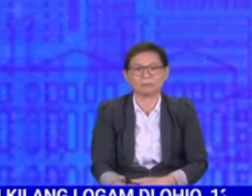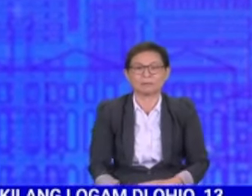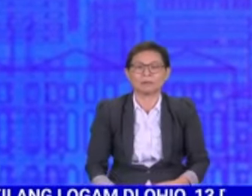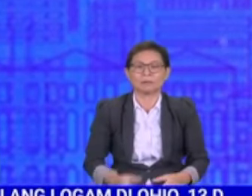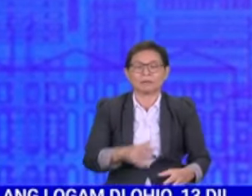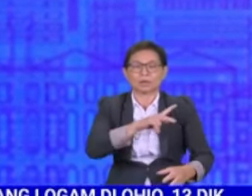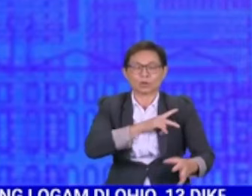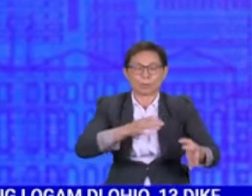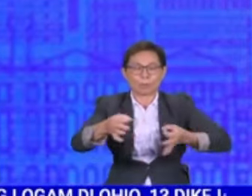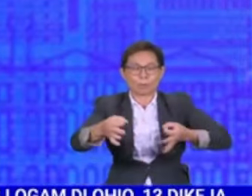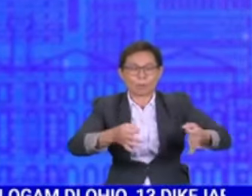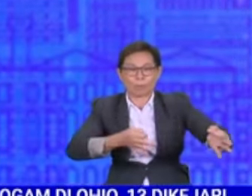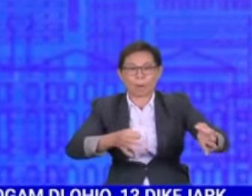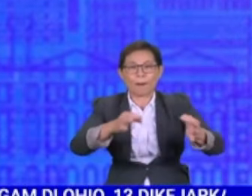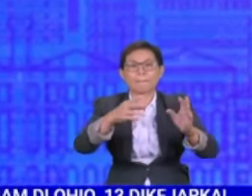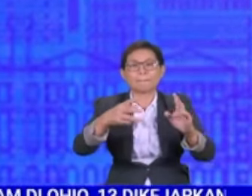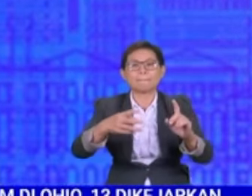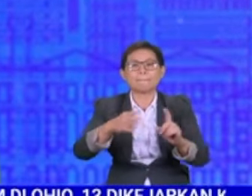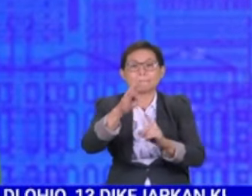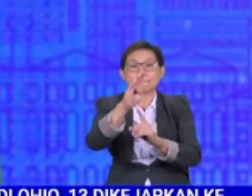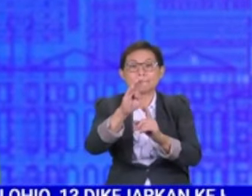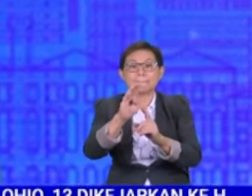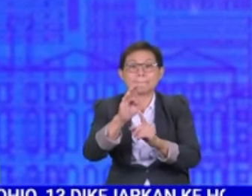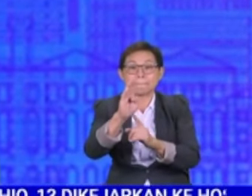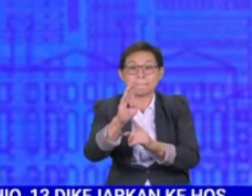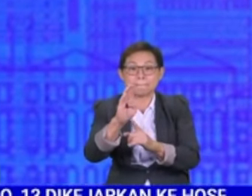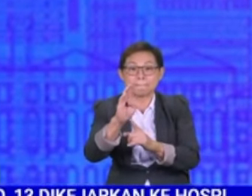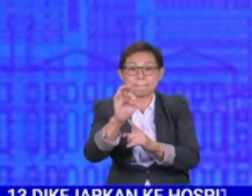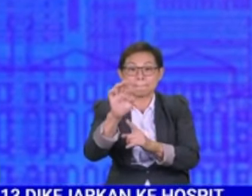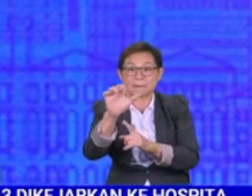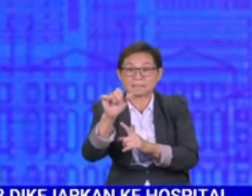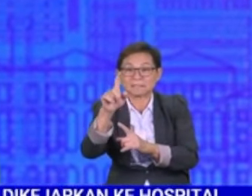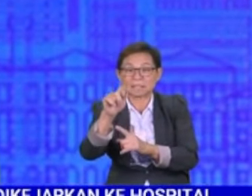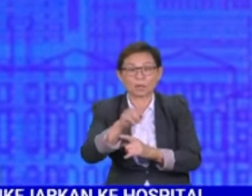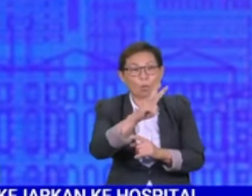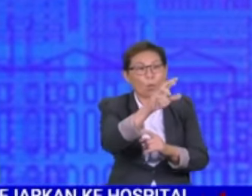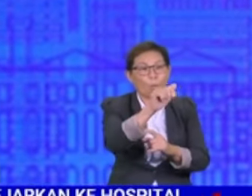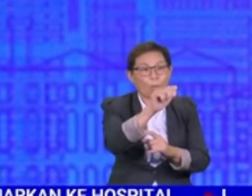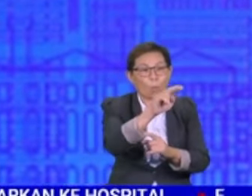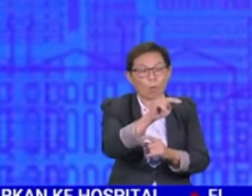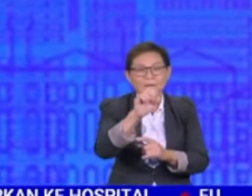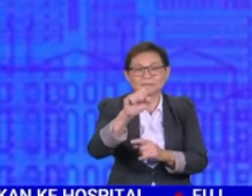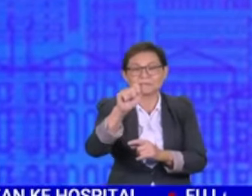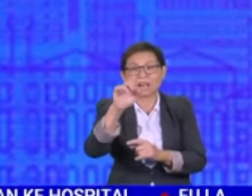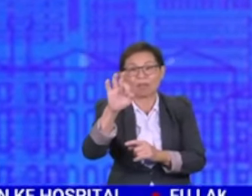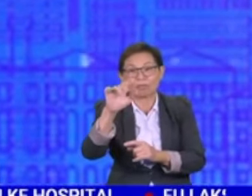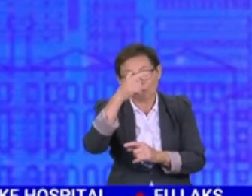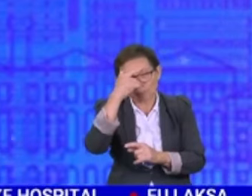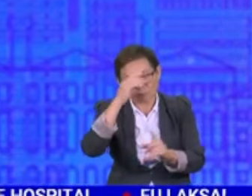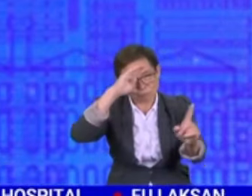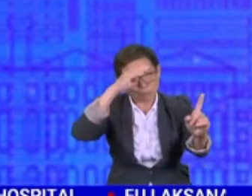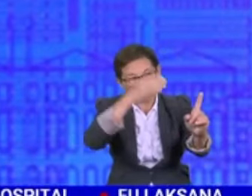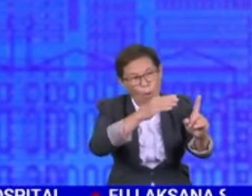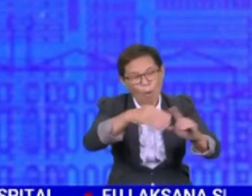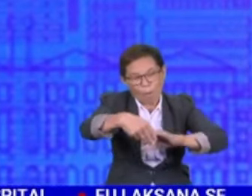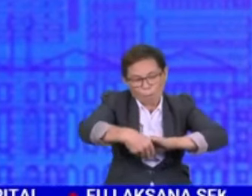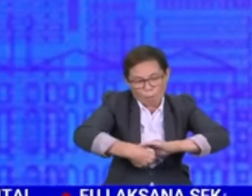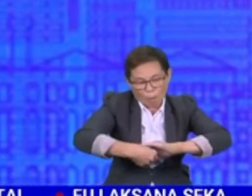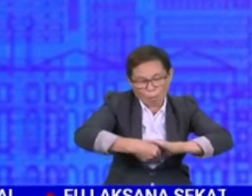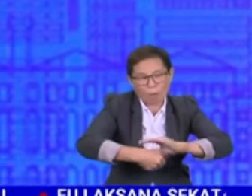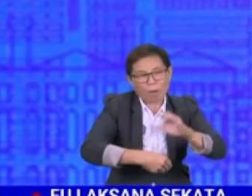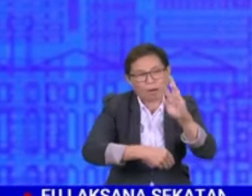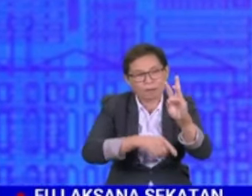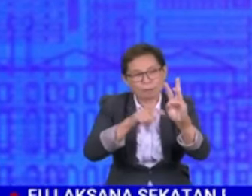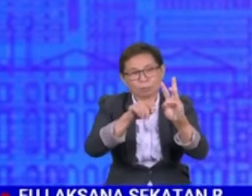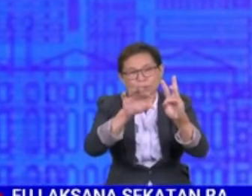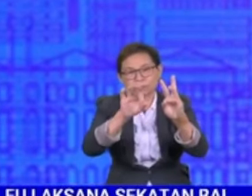Ketua Penerangan Bersatu Datuk Wan Saiful Wan Jan dihadapkan ke mahkamah atas tuduhan meminta dan menerima rasuah